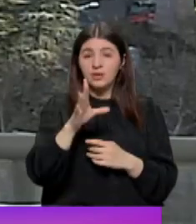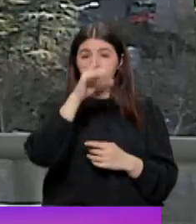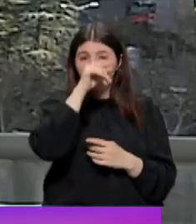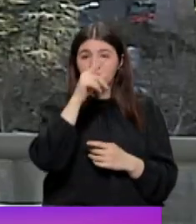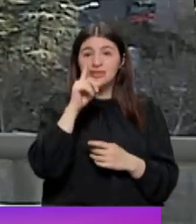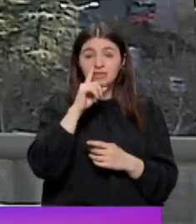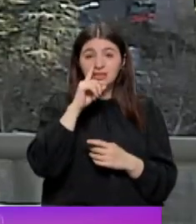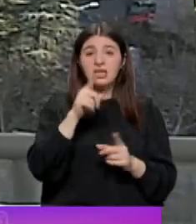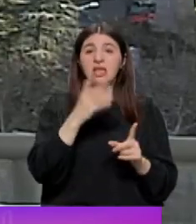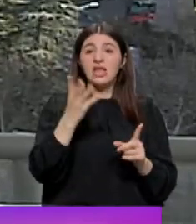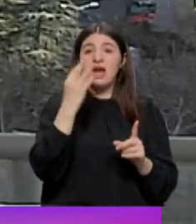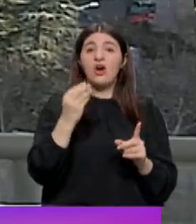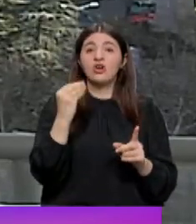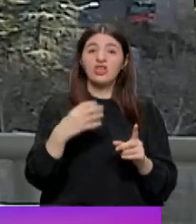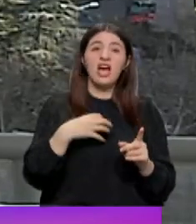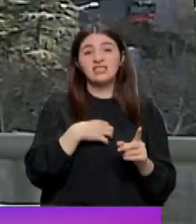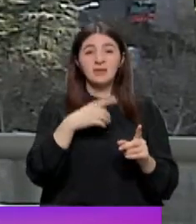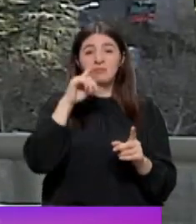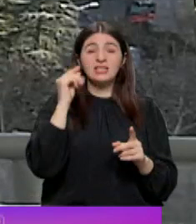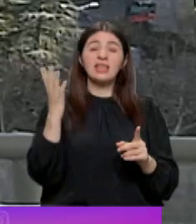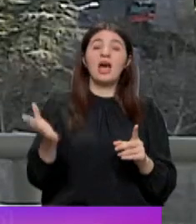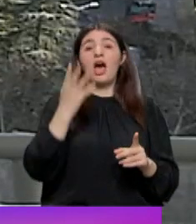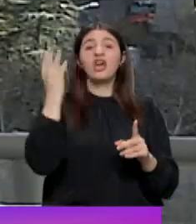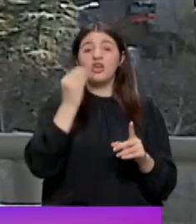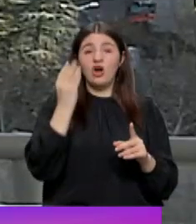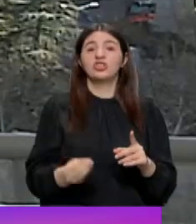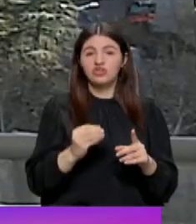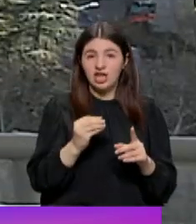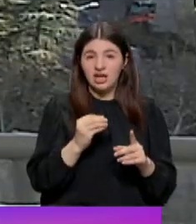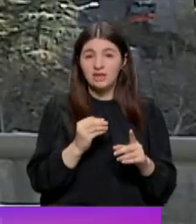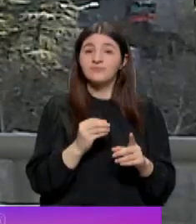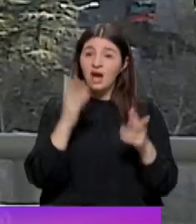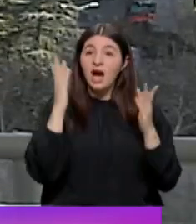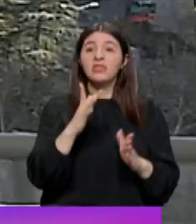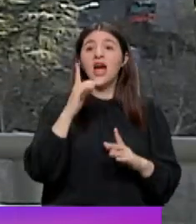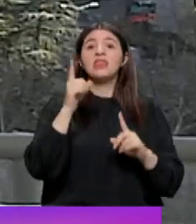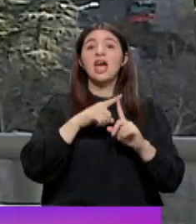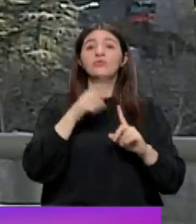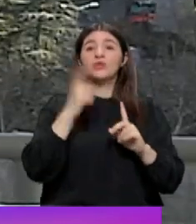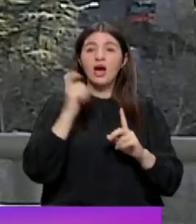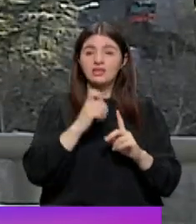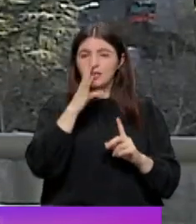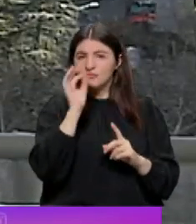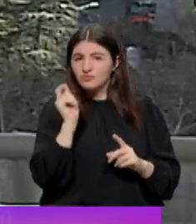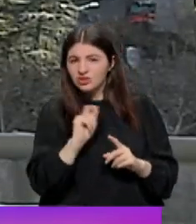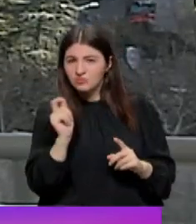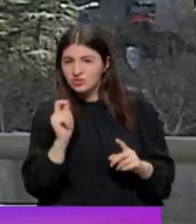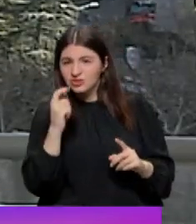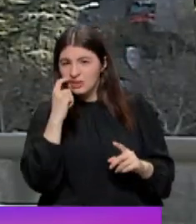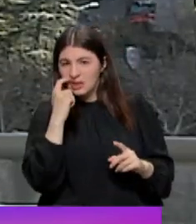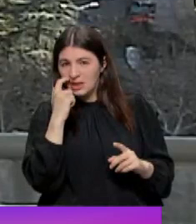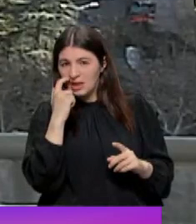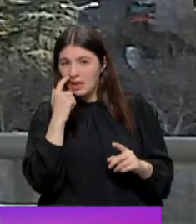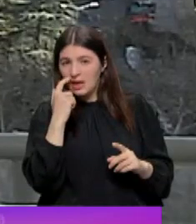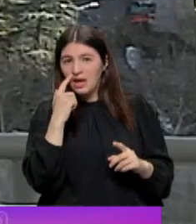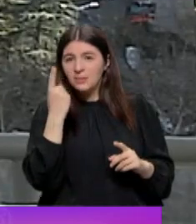Mayıs Nisan'dan iyi olacak, Haziran Mayıs'tan daha iyi olacak. Hatta Temmuz ayında kim yazmış?